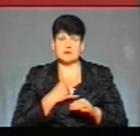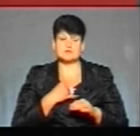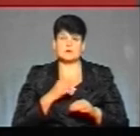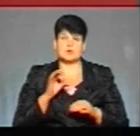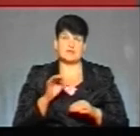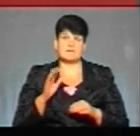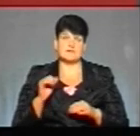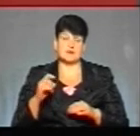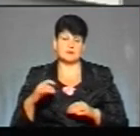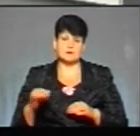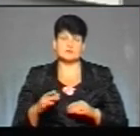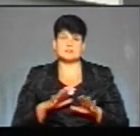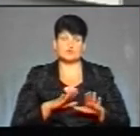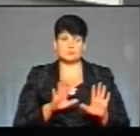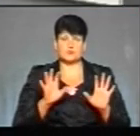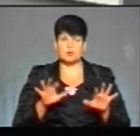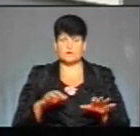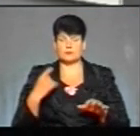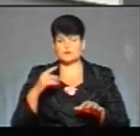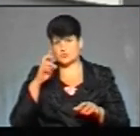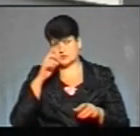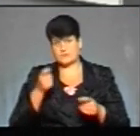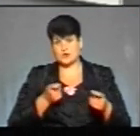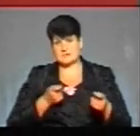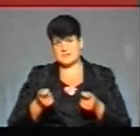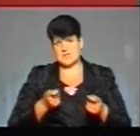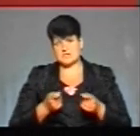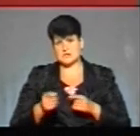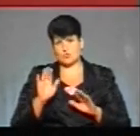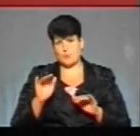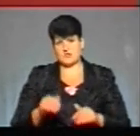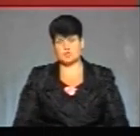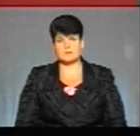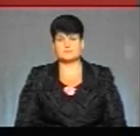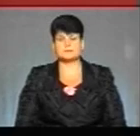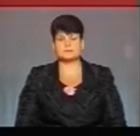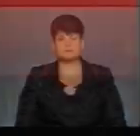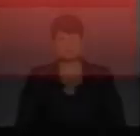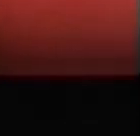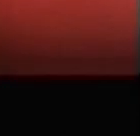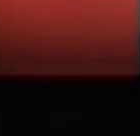заступник голови Тернопільської обласної державної адміністрації. До побачення. До побачення.